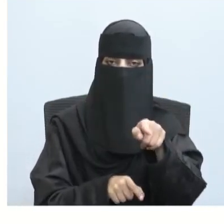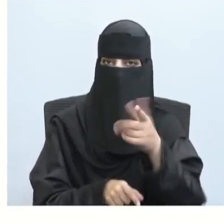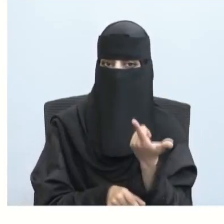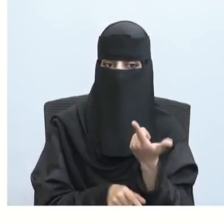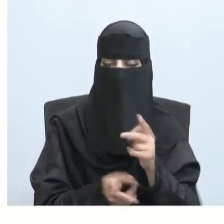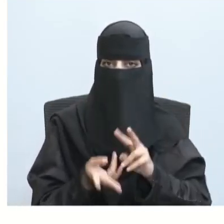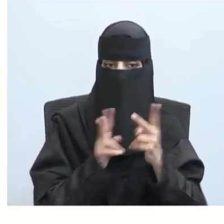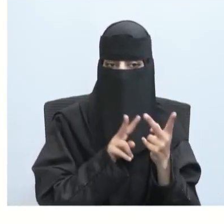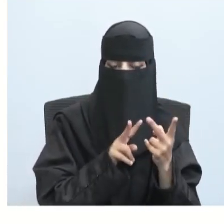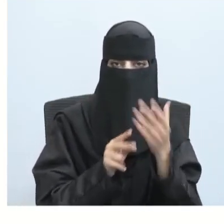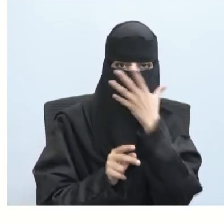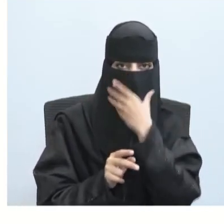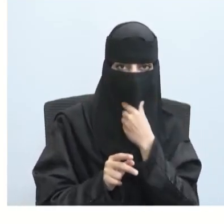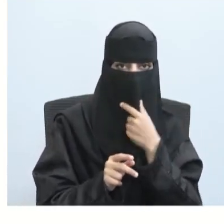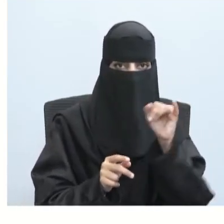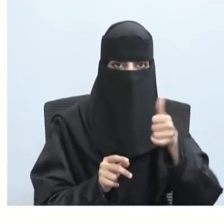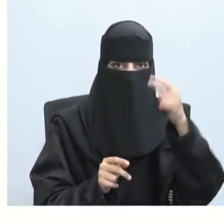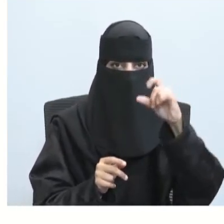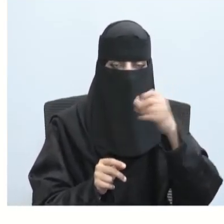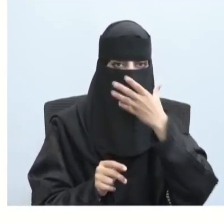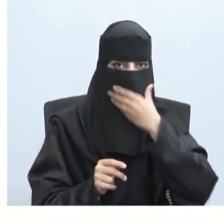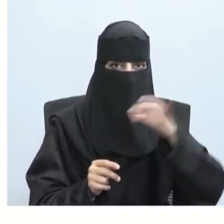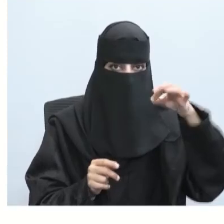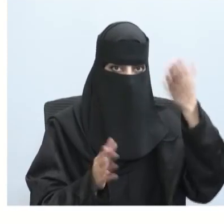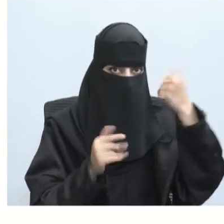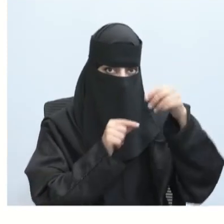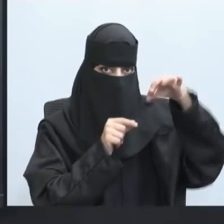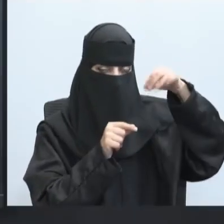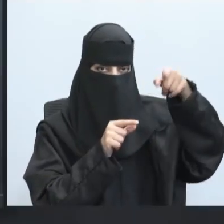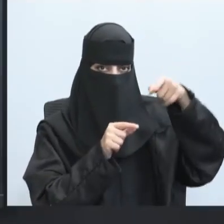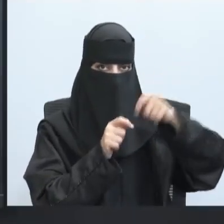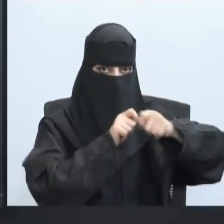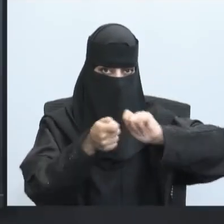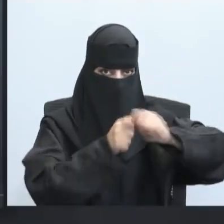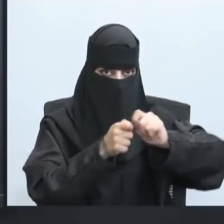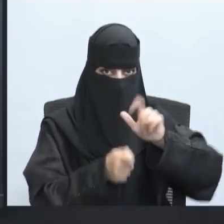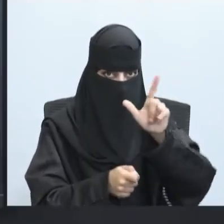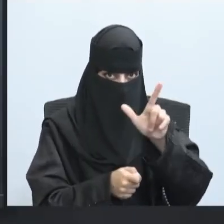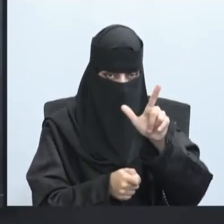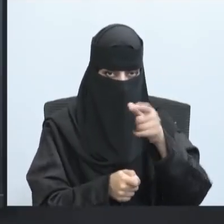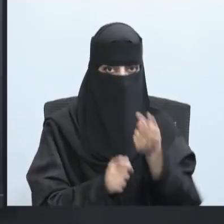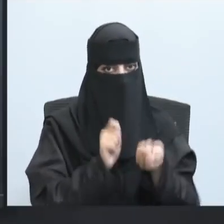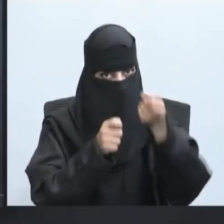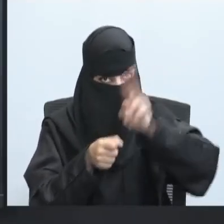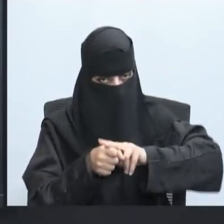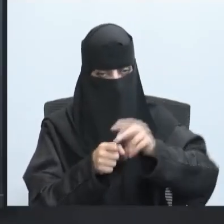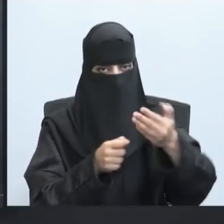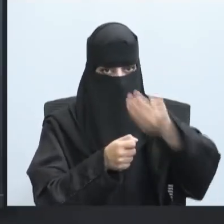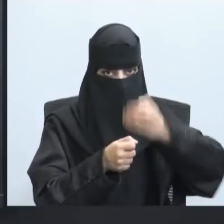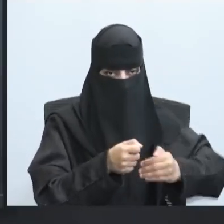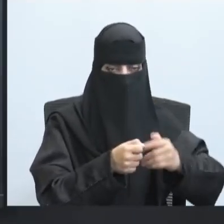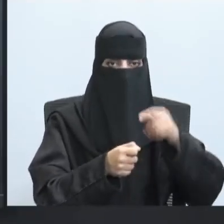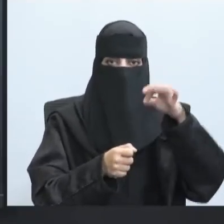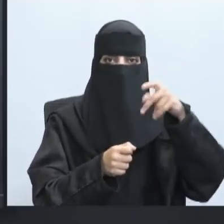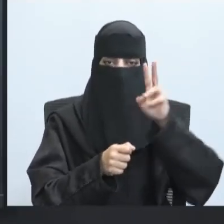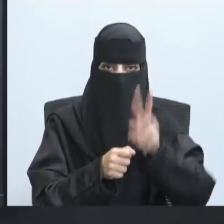تغير شكل الماده شكل الورقه عندما قمنا بتمزيقها واعادتها الى حالتها الاصليه